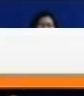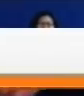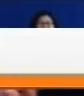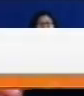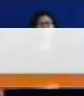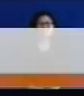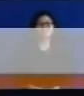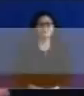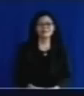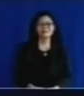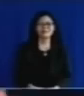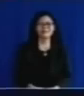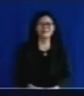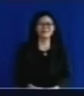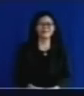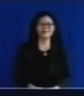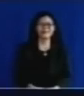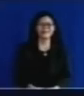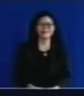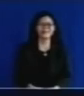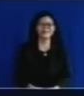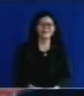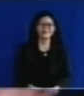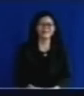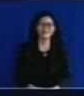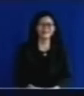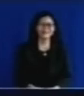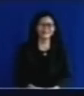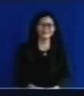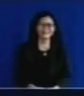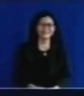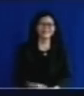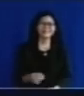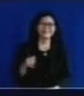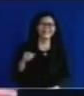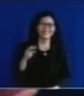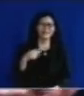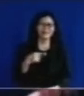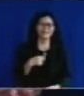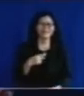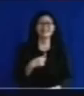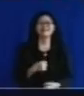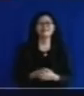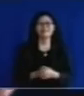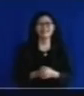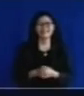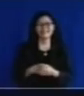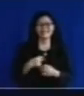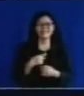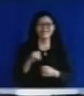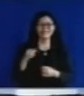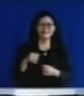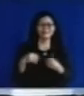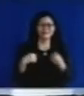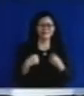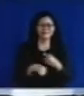lain yang bisa menghasilkan PAD yang lebih banyak, yaitu masyarakat kita yang memang punya